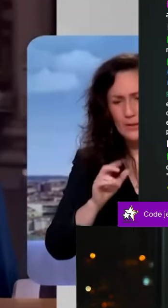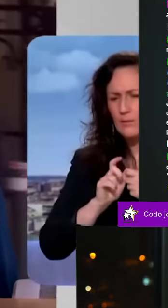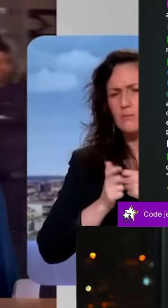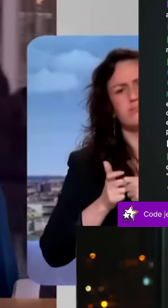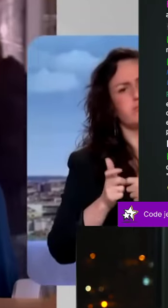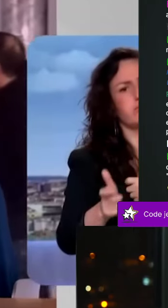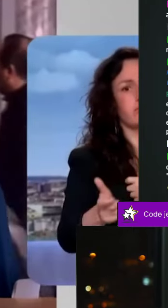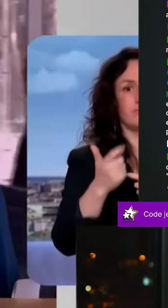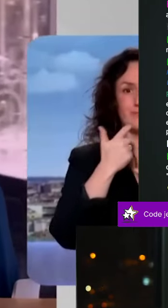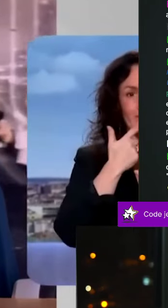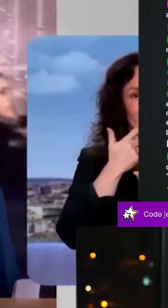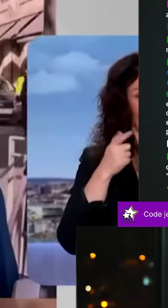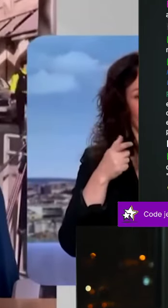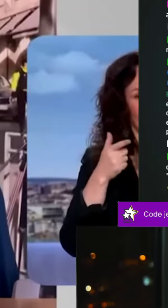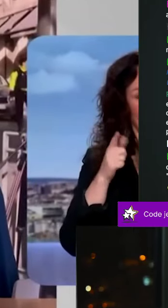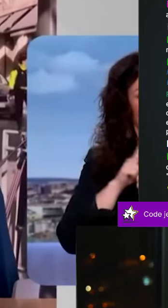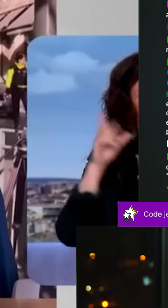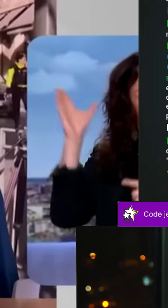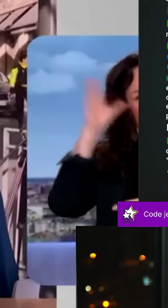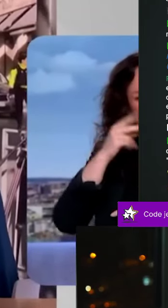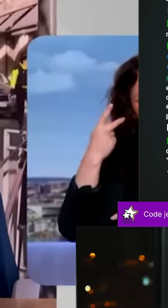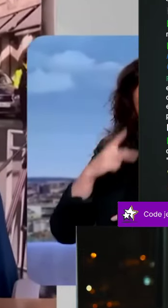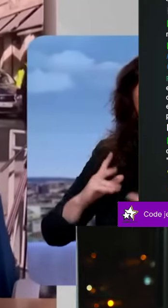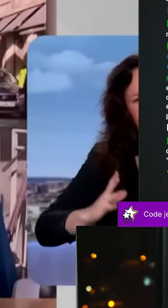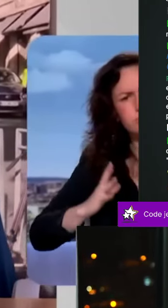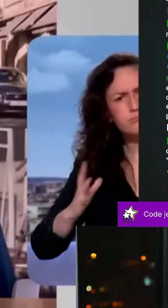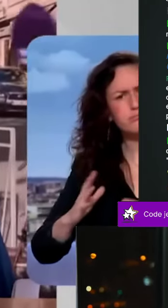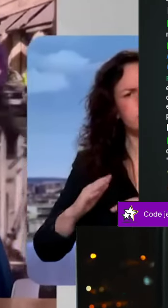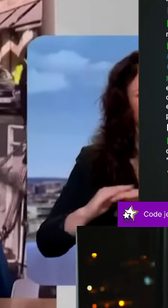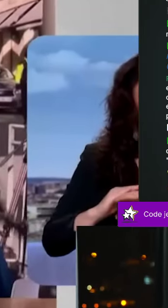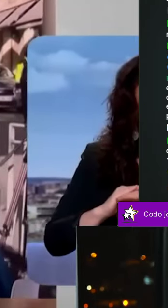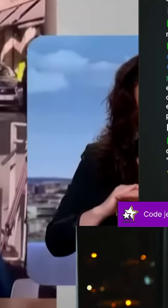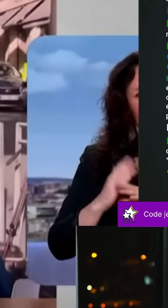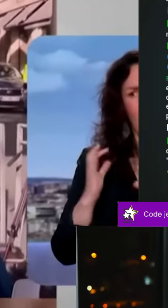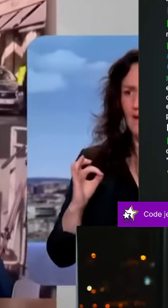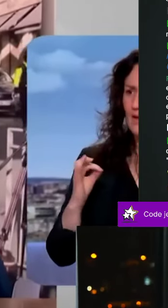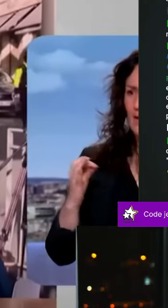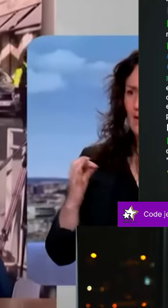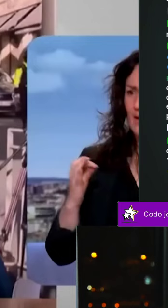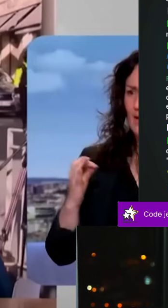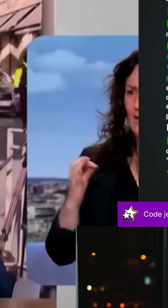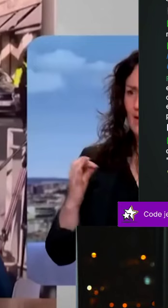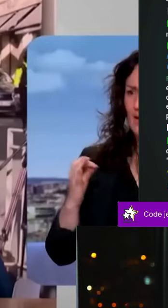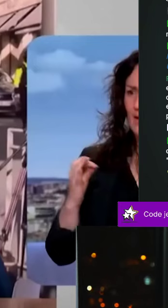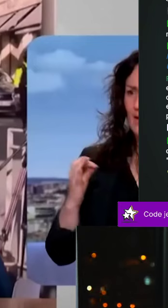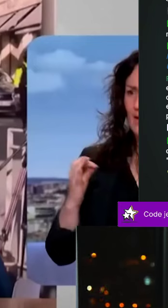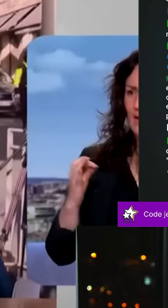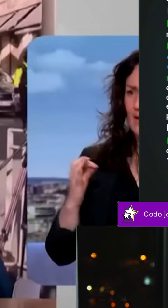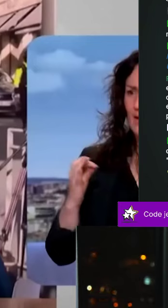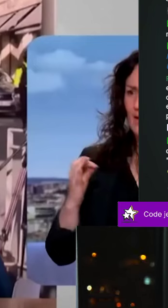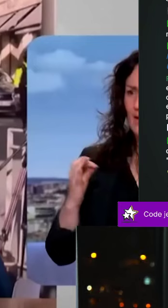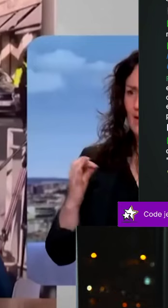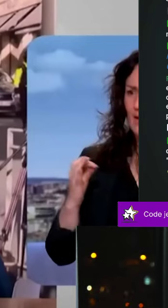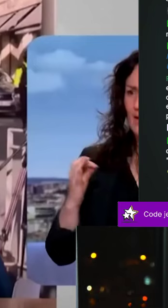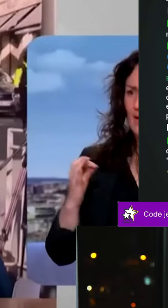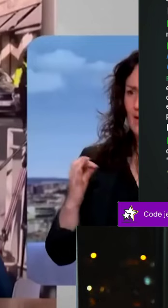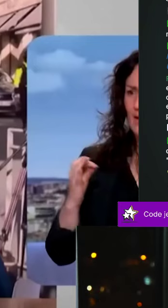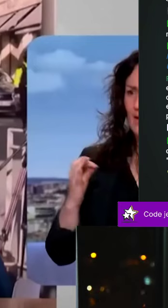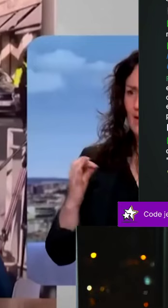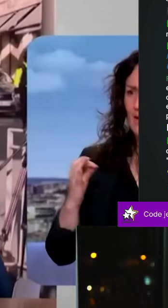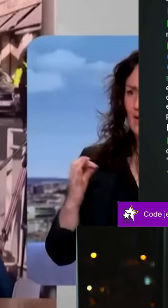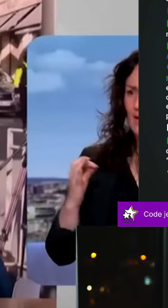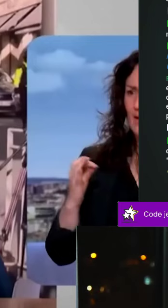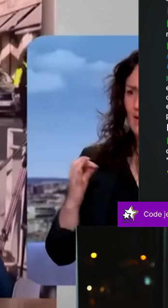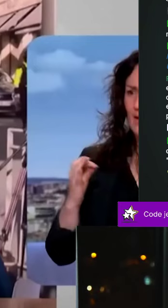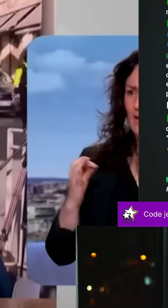voir renier les engagements programmatiques qu'ils ont pris l'année dernière devant les électrices et les électeurs mais d'ailleurs mais d'ailleurs ça c'est important les mecs ils en pens